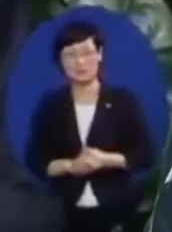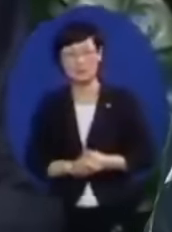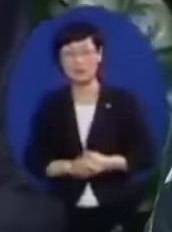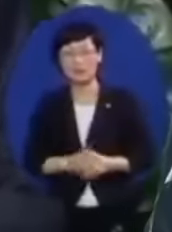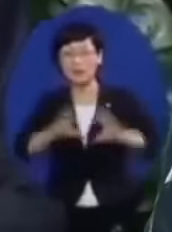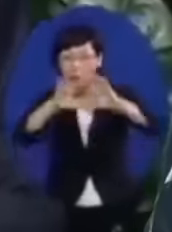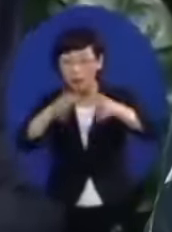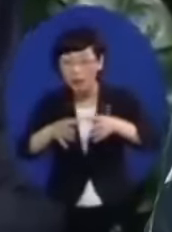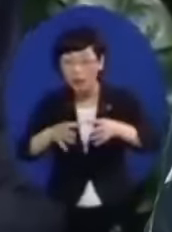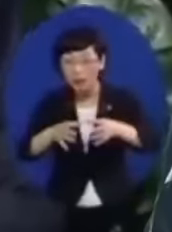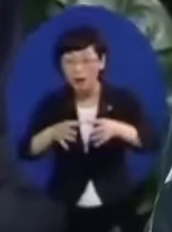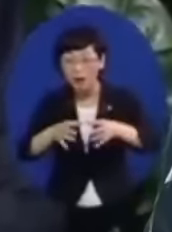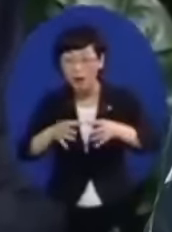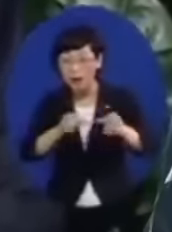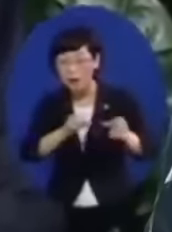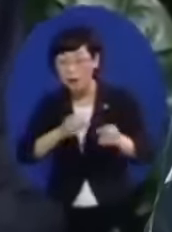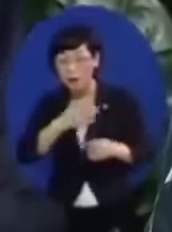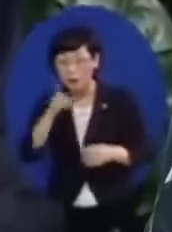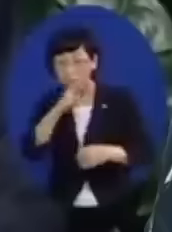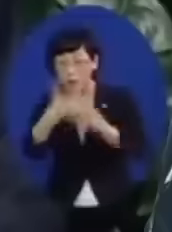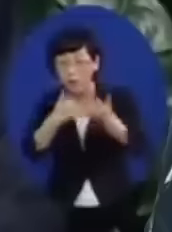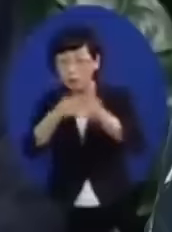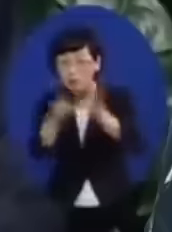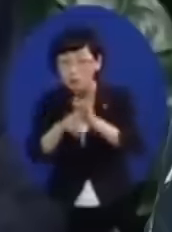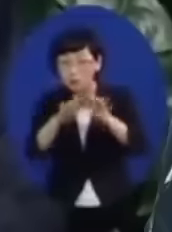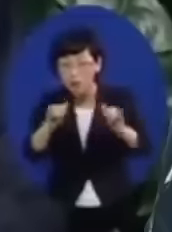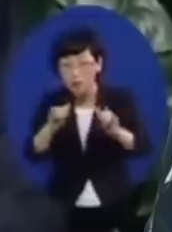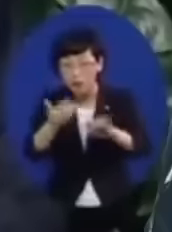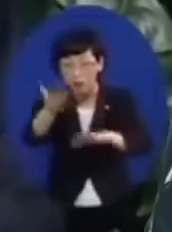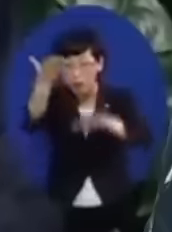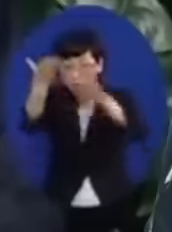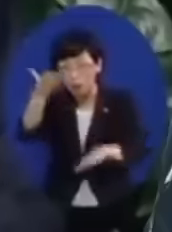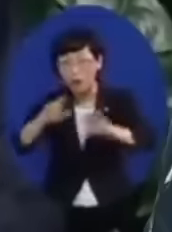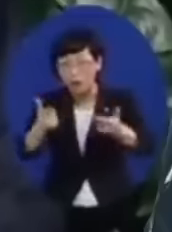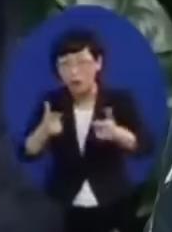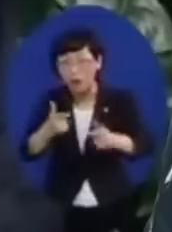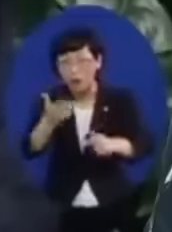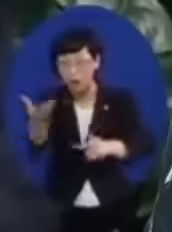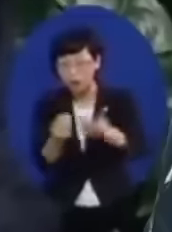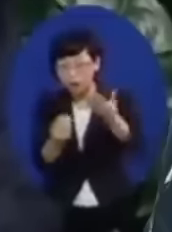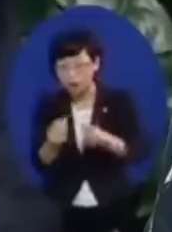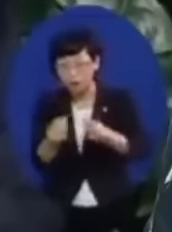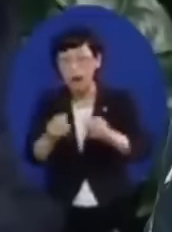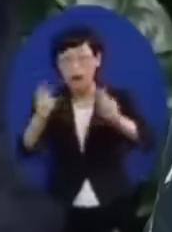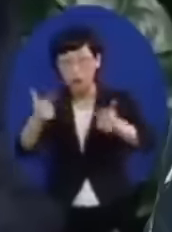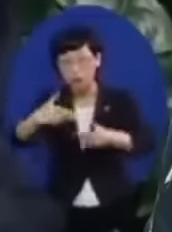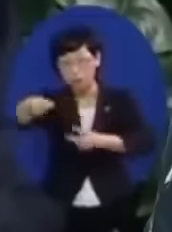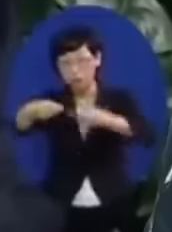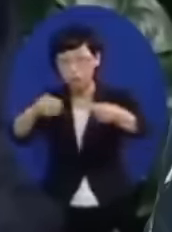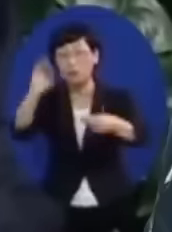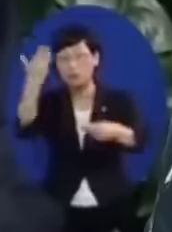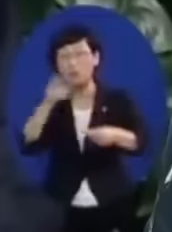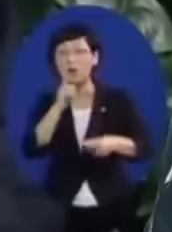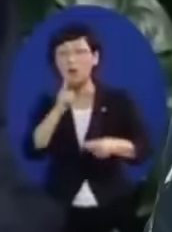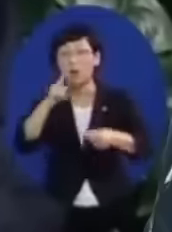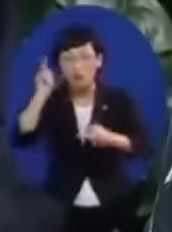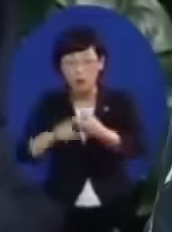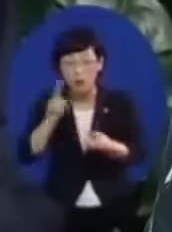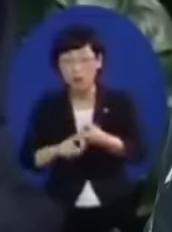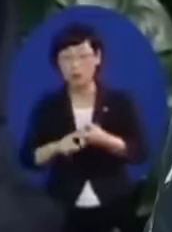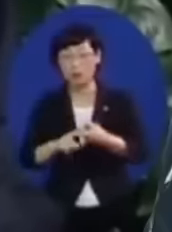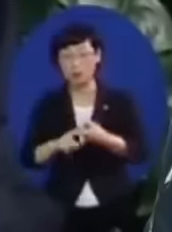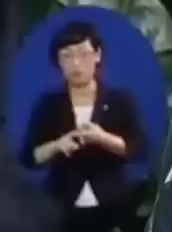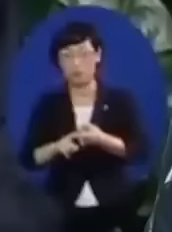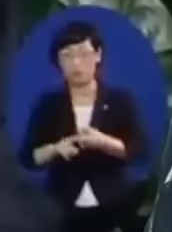나를 믿는 백성은 머리가 되고 꼬리 되지 않고 위에 있고 아래 내려가지 않고 남에게 구워줄 줄도 꾸지 않겠다고 하신 그 말씀